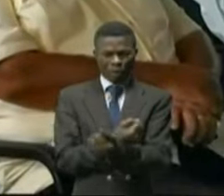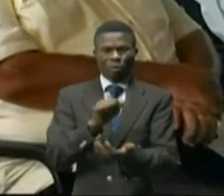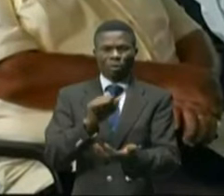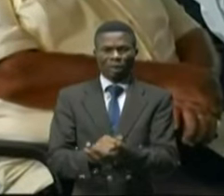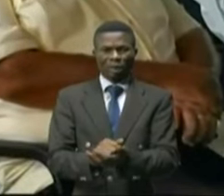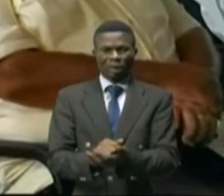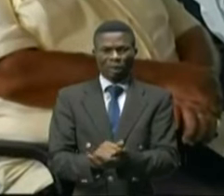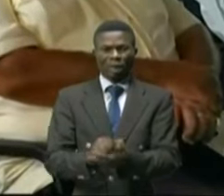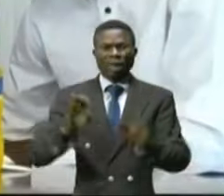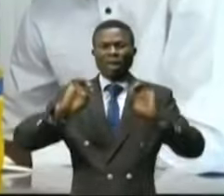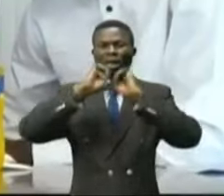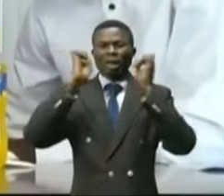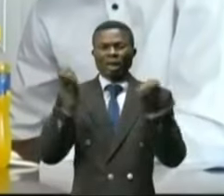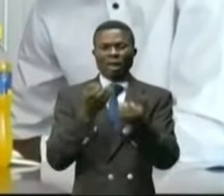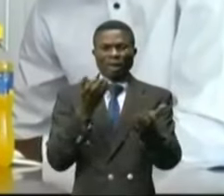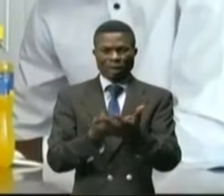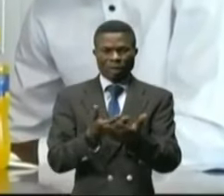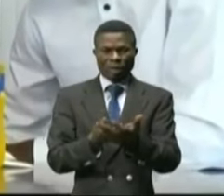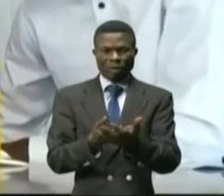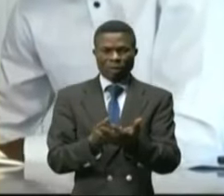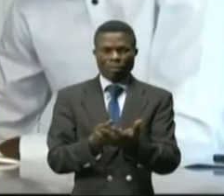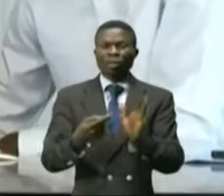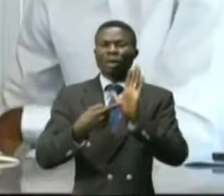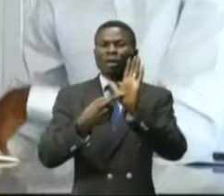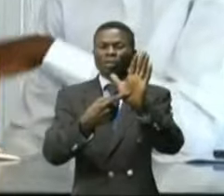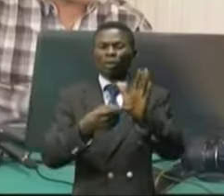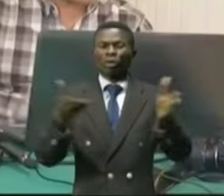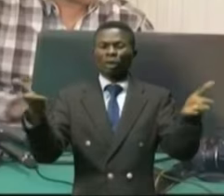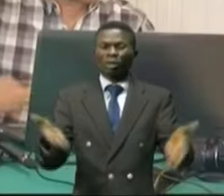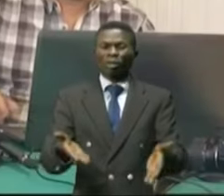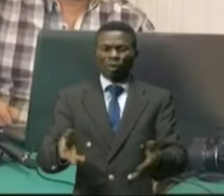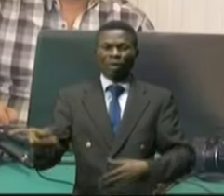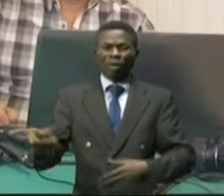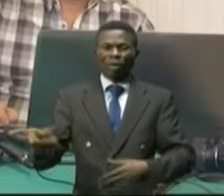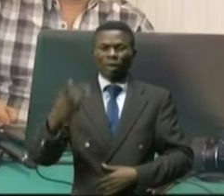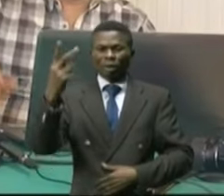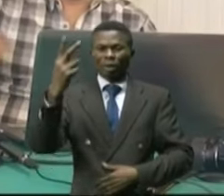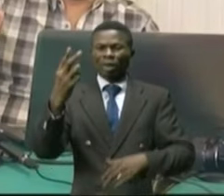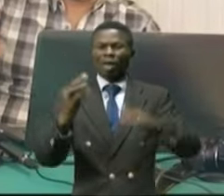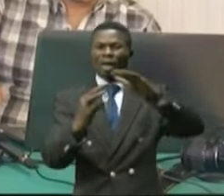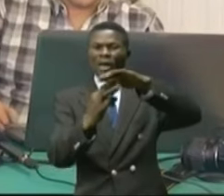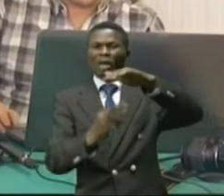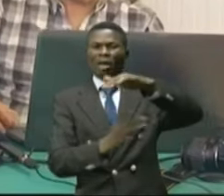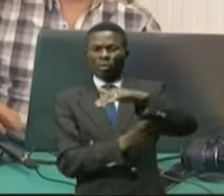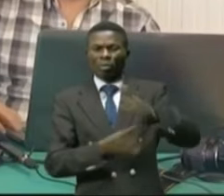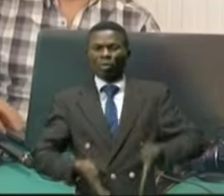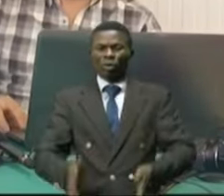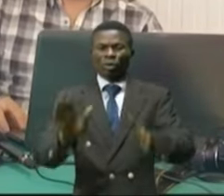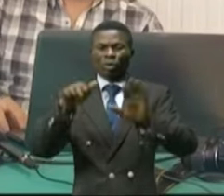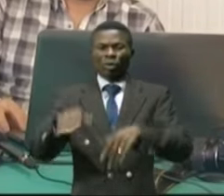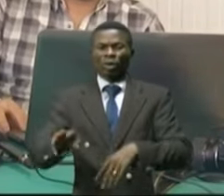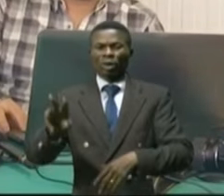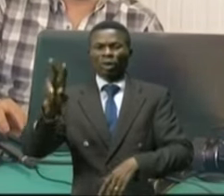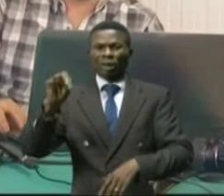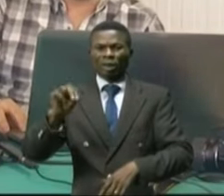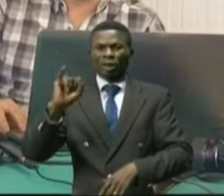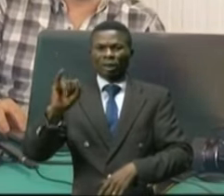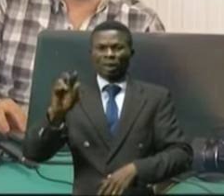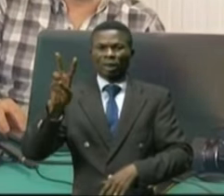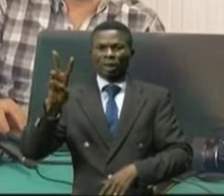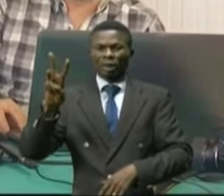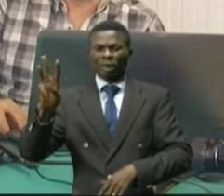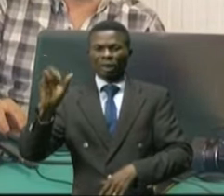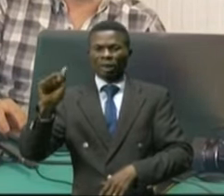que cette entreprise dévoile déjà la présence en province de deux ponts à jeter sur la rivière Miao et Lulua, territoire